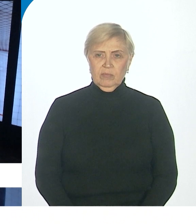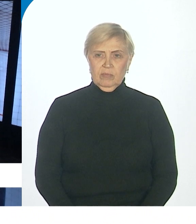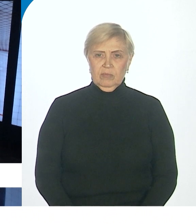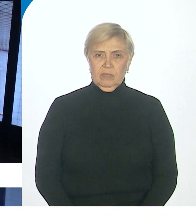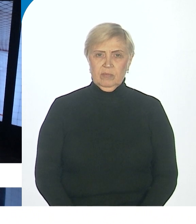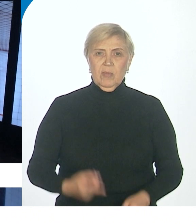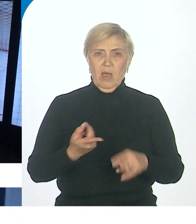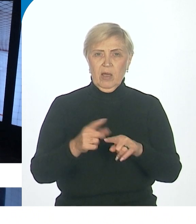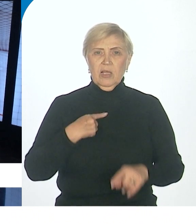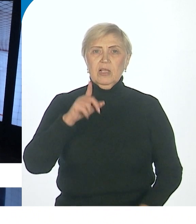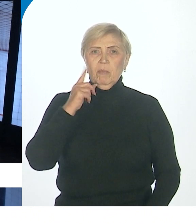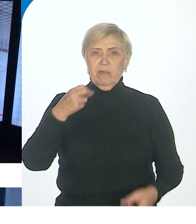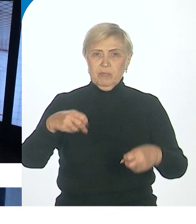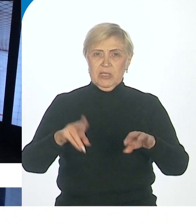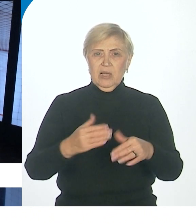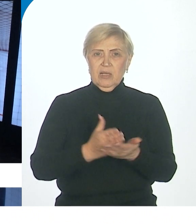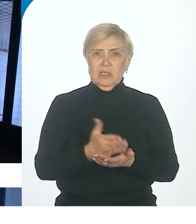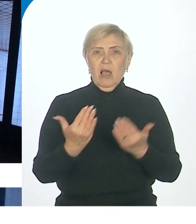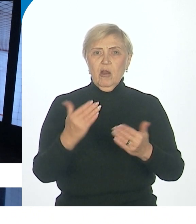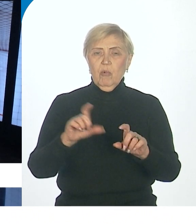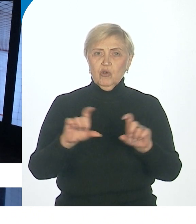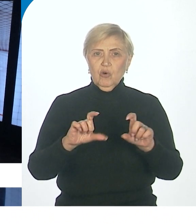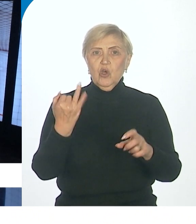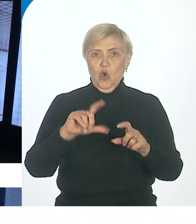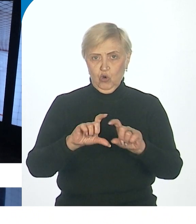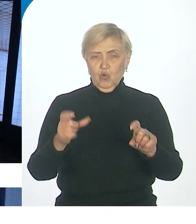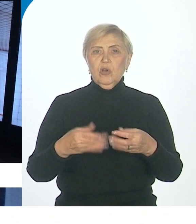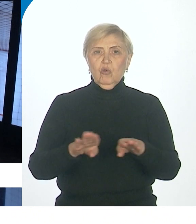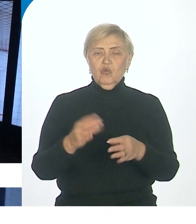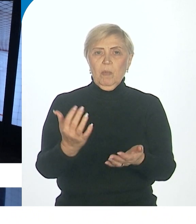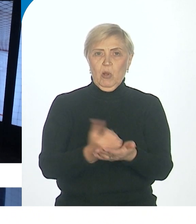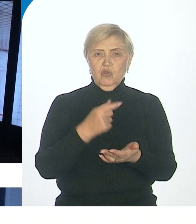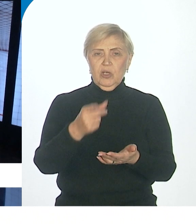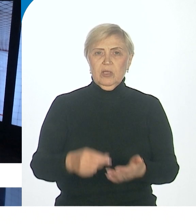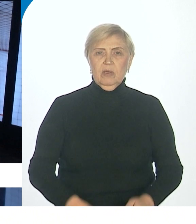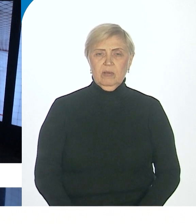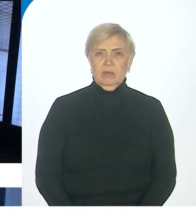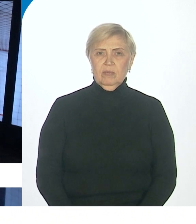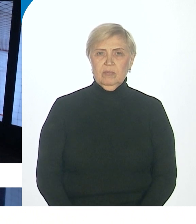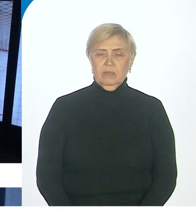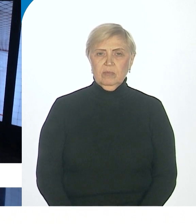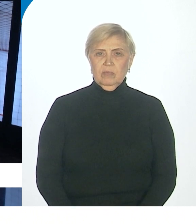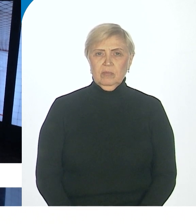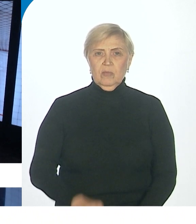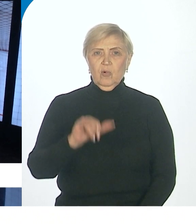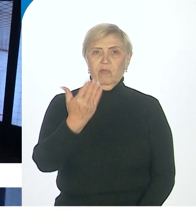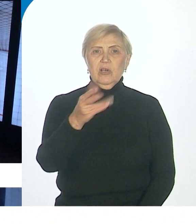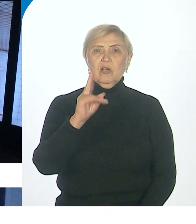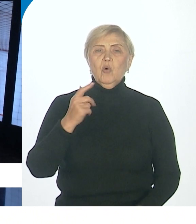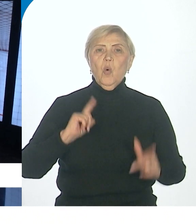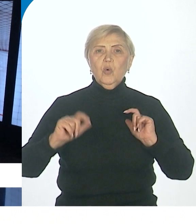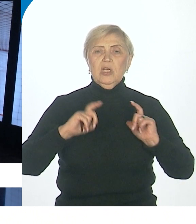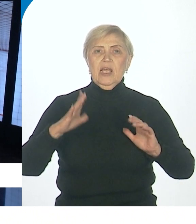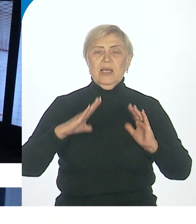для молодого специалиста или школьник тоже получает такое? И школьник тоже получает. Так, окей. Слушайте, у вас, как у тренера, не могу не спросить,